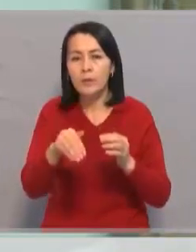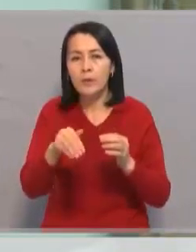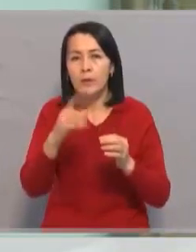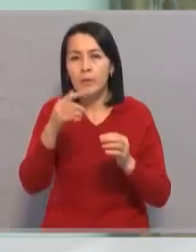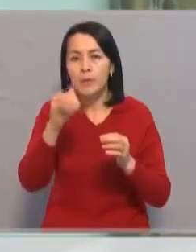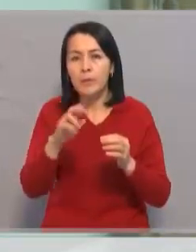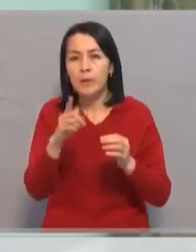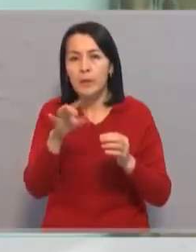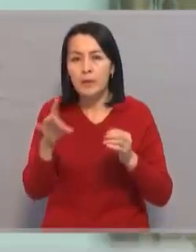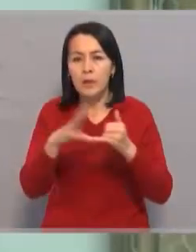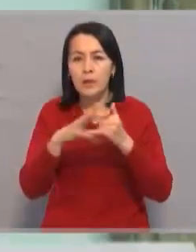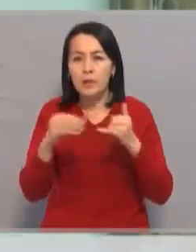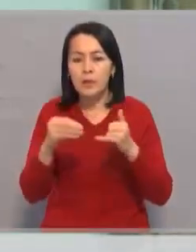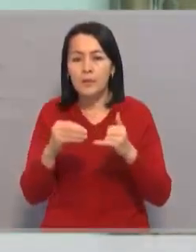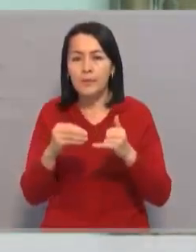2000-1000 гектар.